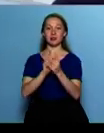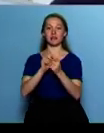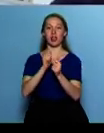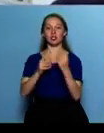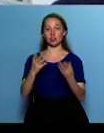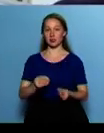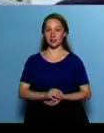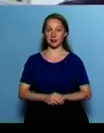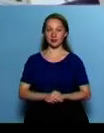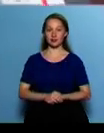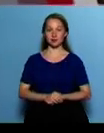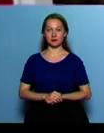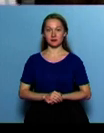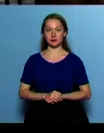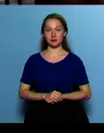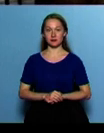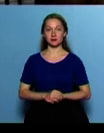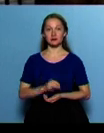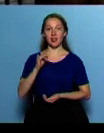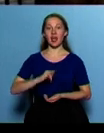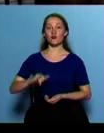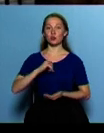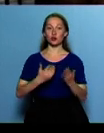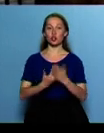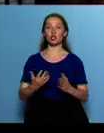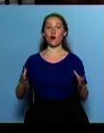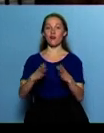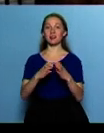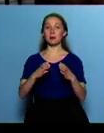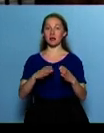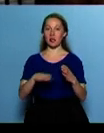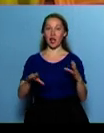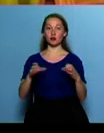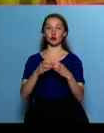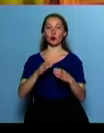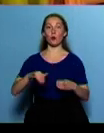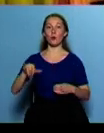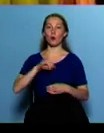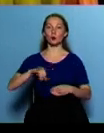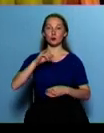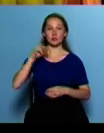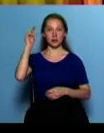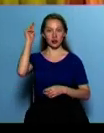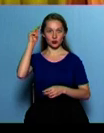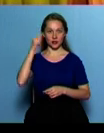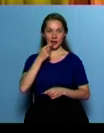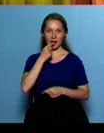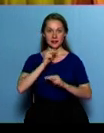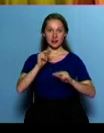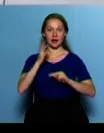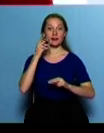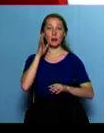день. И в Удмуртии снова набирают бесплатный курс удмуртского языка. Когда начнутся первые занятия,